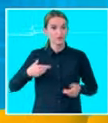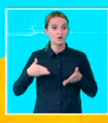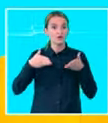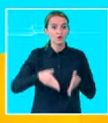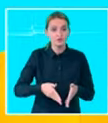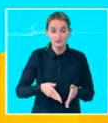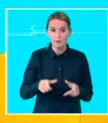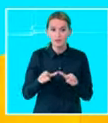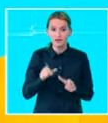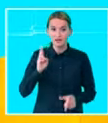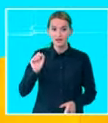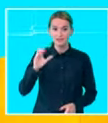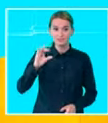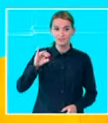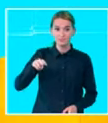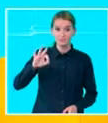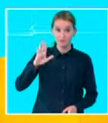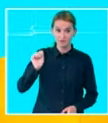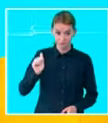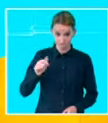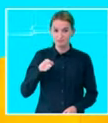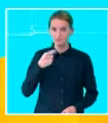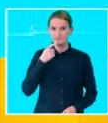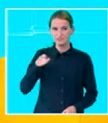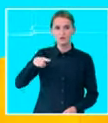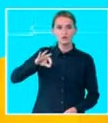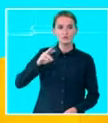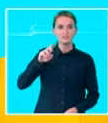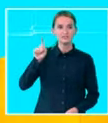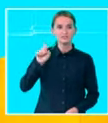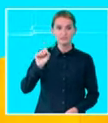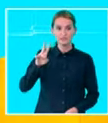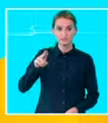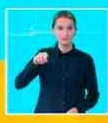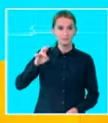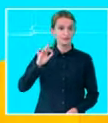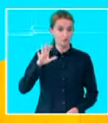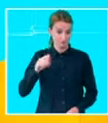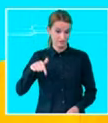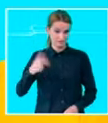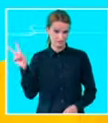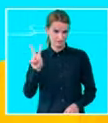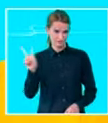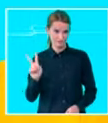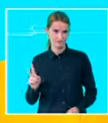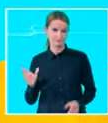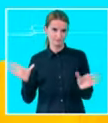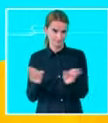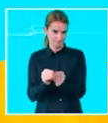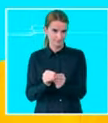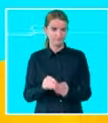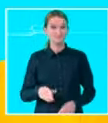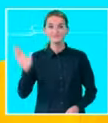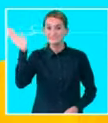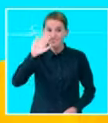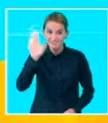с Лозан Панов като кандидат-президентска двойка от инициативата Правосъдие за всеки. Здравейте, радвам се да ви видя. Благодаря за покана. Може